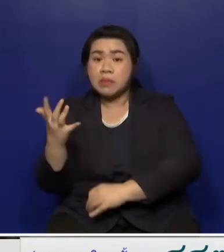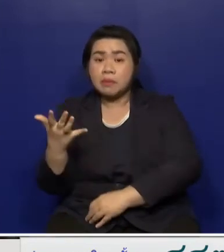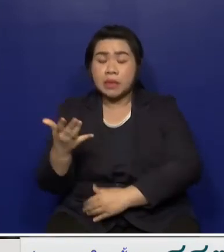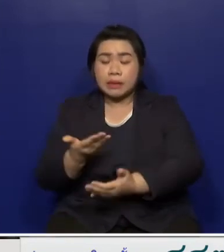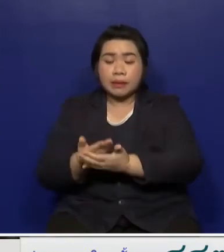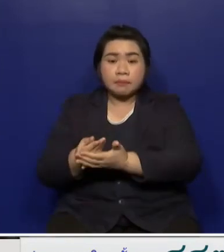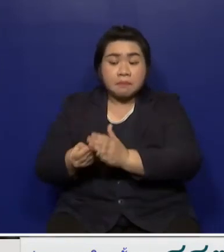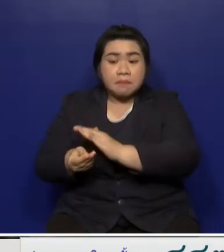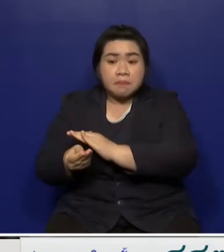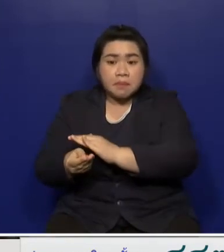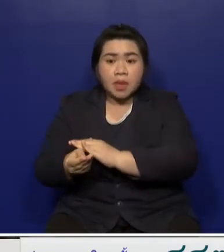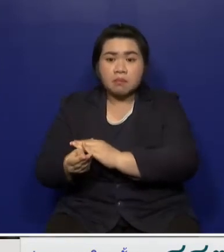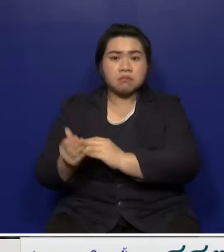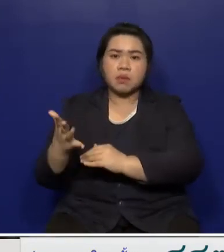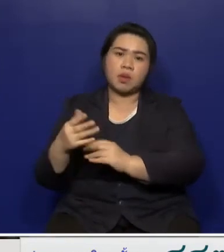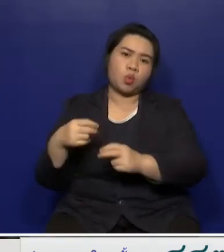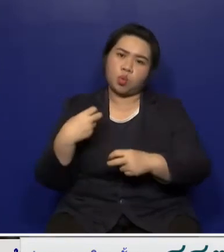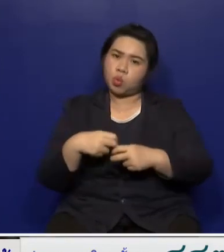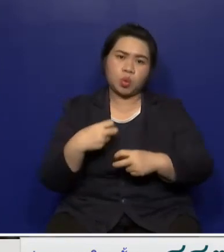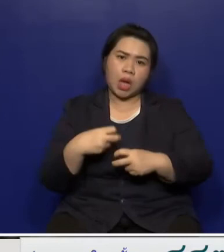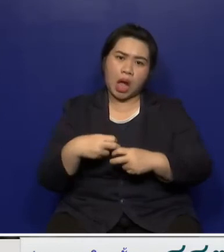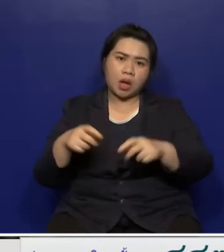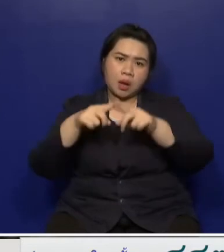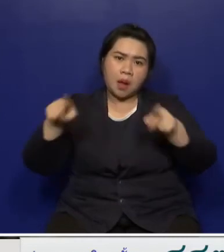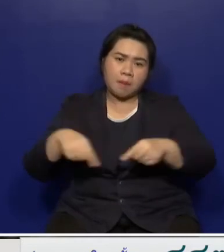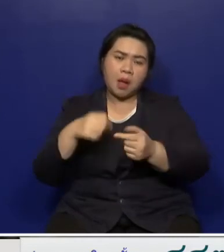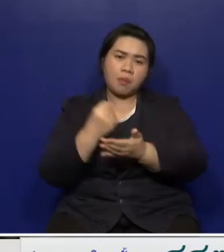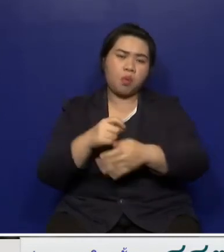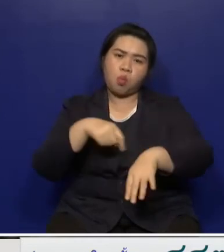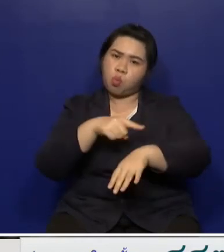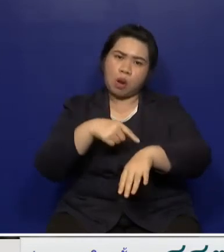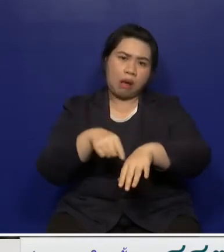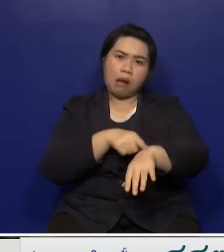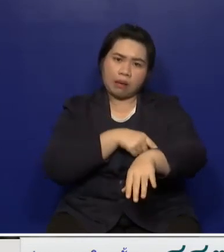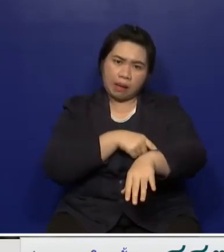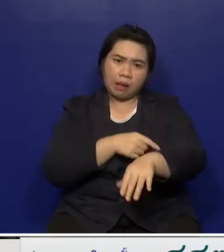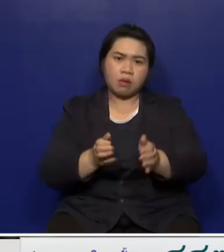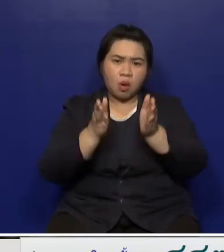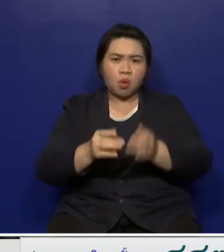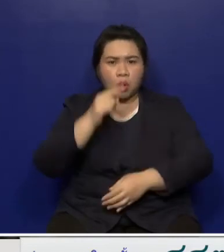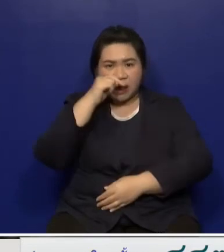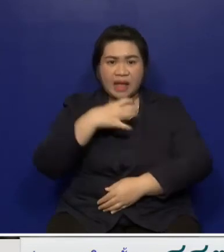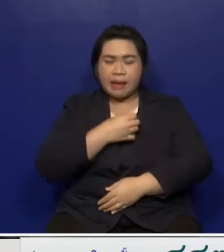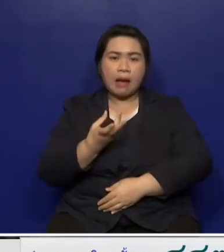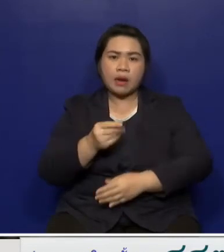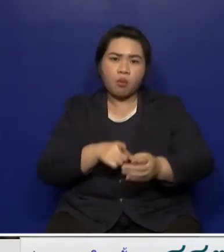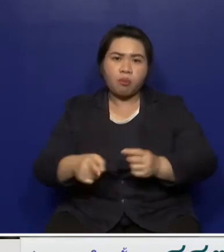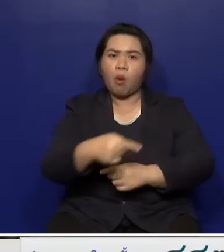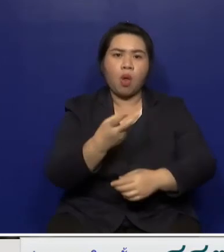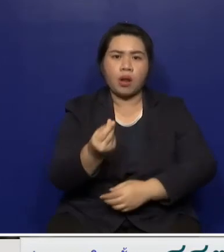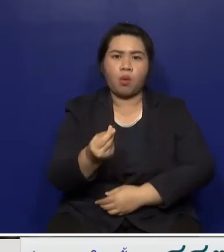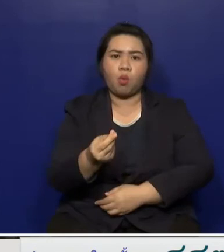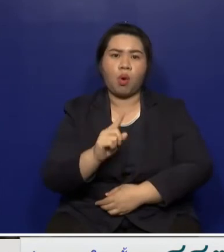จ่ายอะไรใ้ตงใต้โนกกยากครัใช้เวามาก คสำควรคนไทยมัชอบความรเร็วธนจัยม